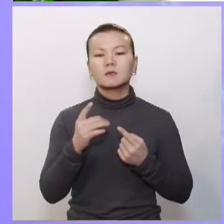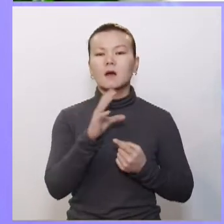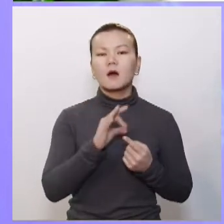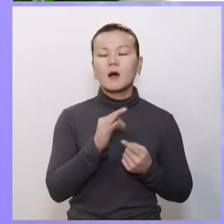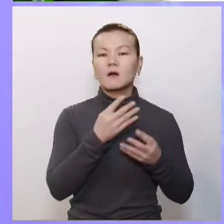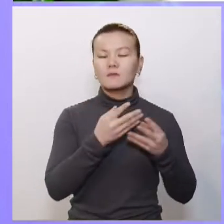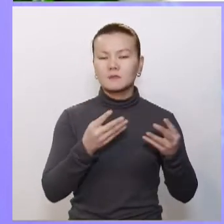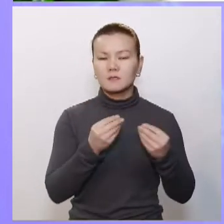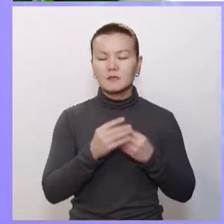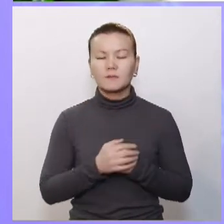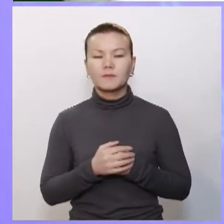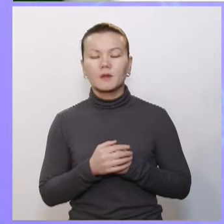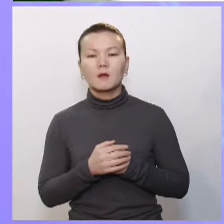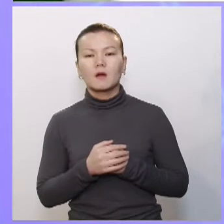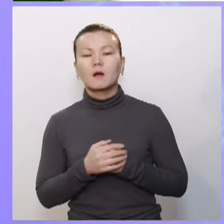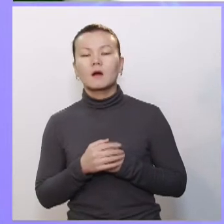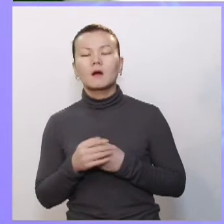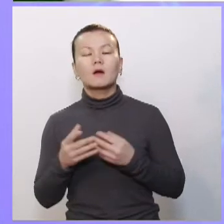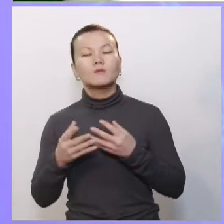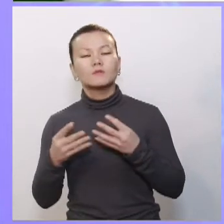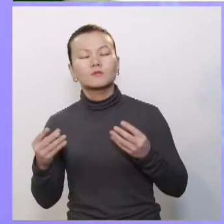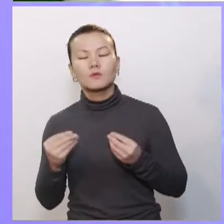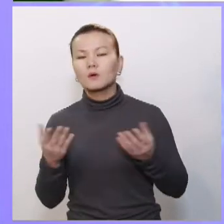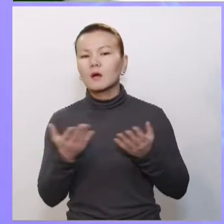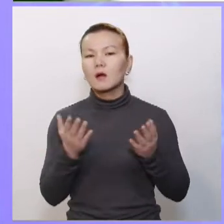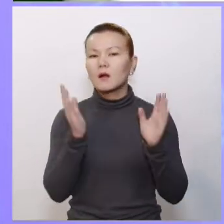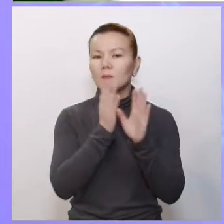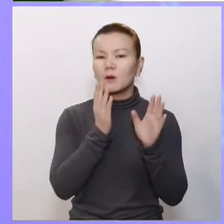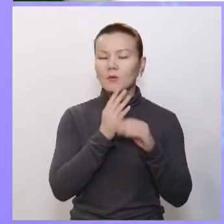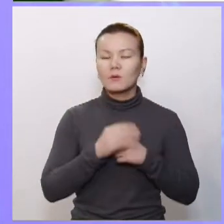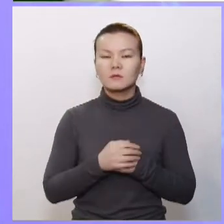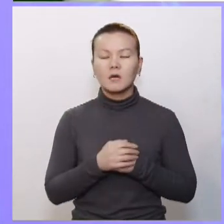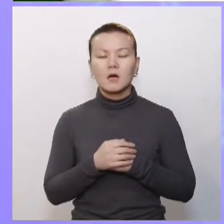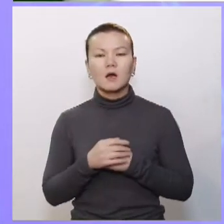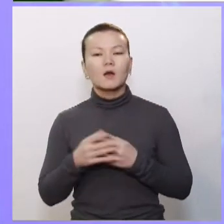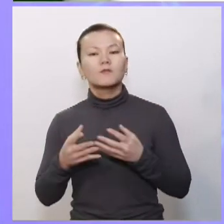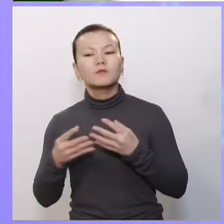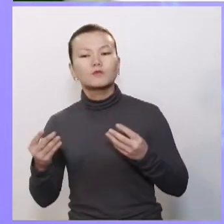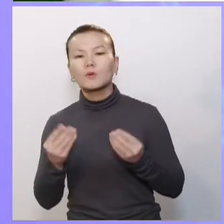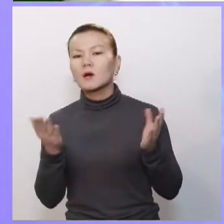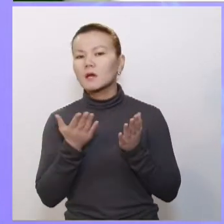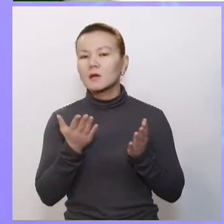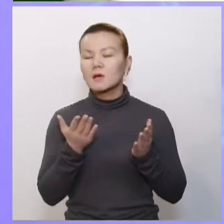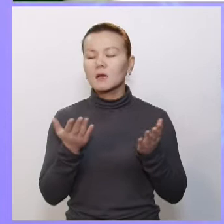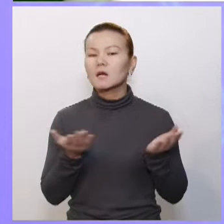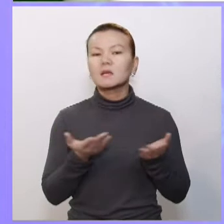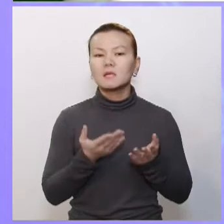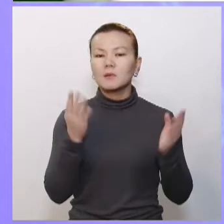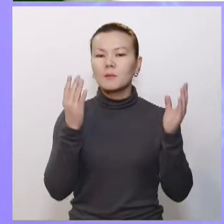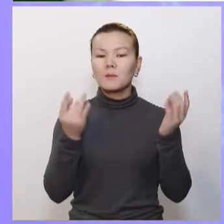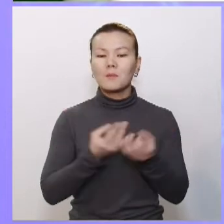Жазында күн кандай болору, кыргыз эли кайсы майрамды тосоору жөнүндө айтып бересиңер.